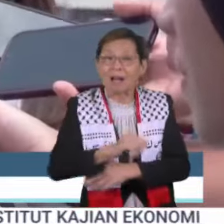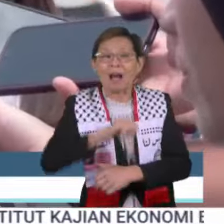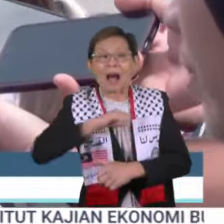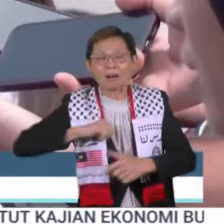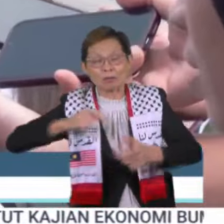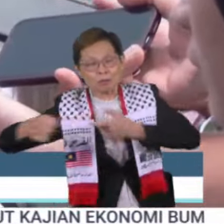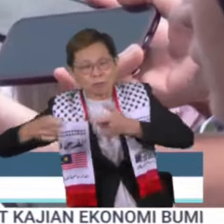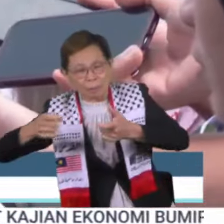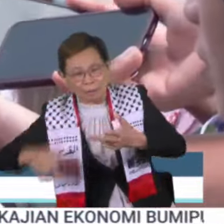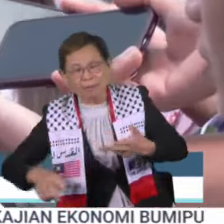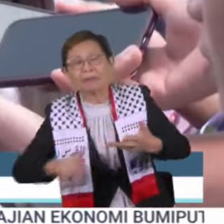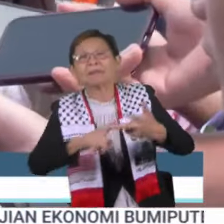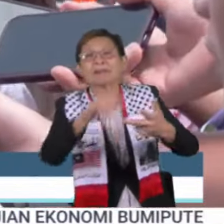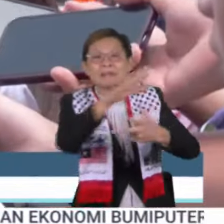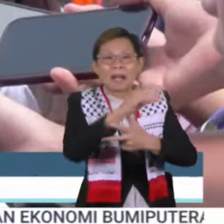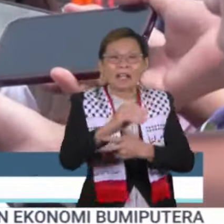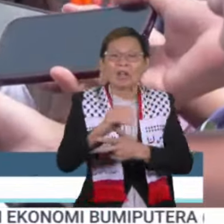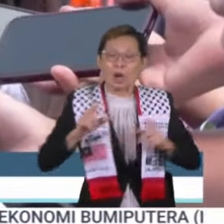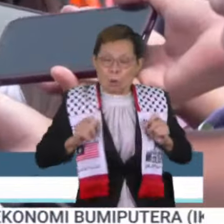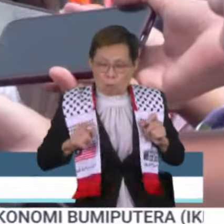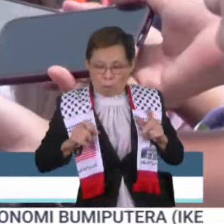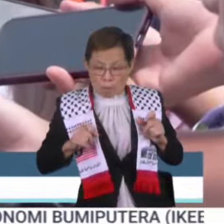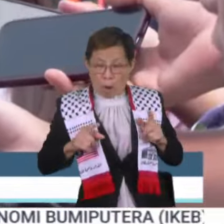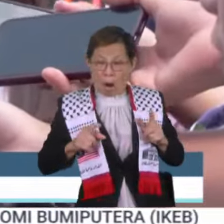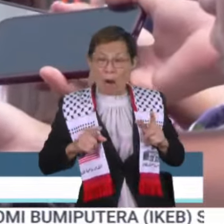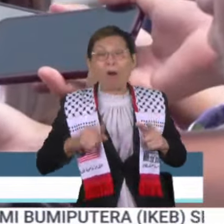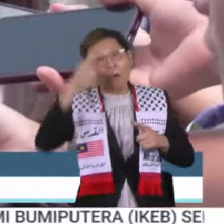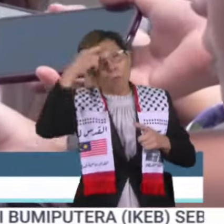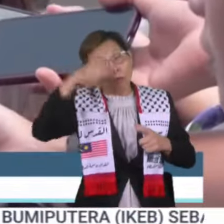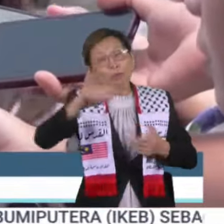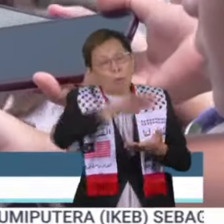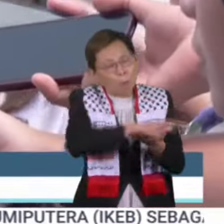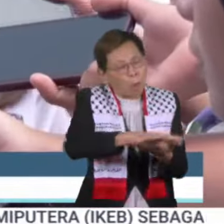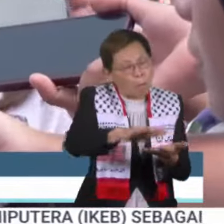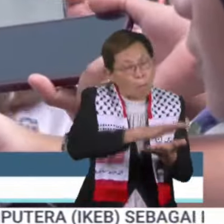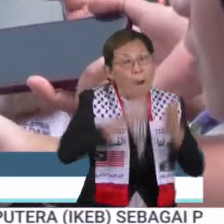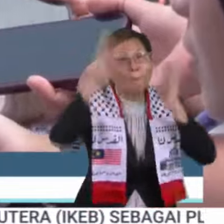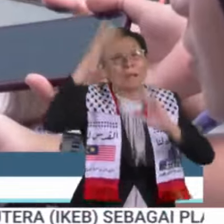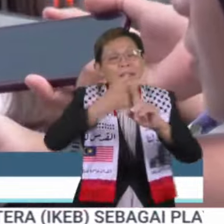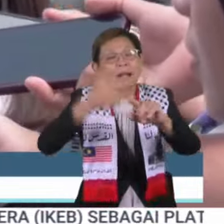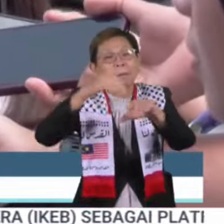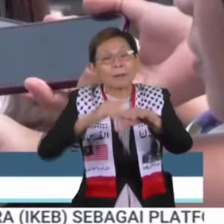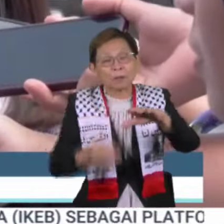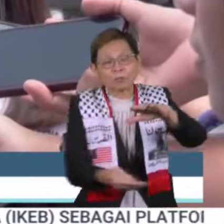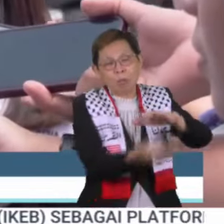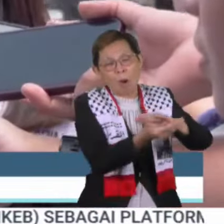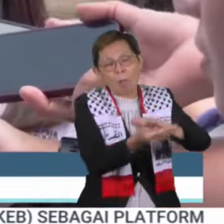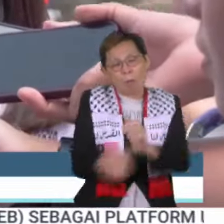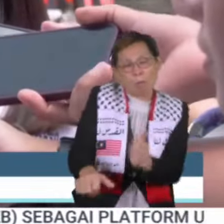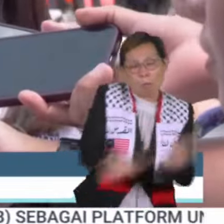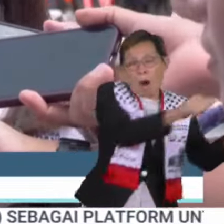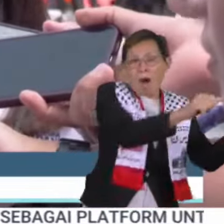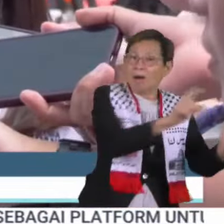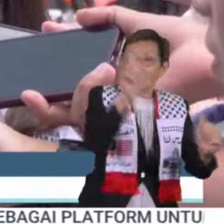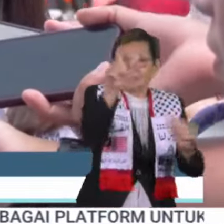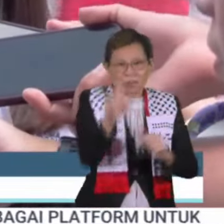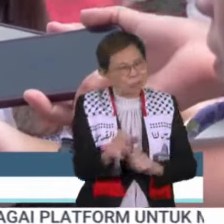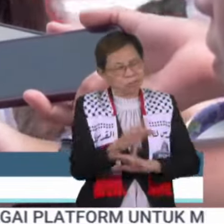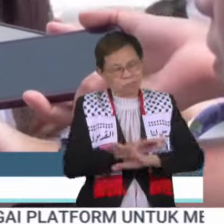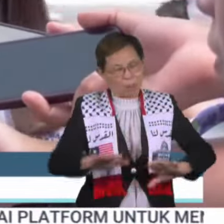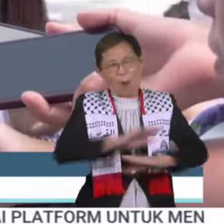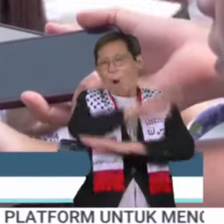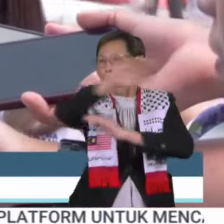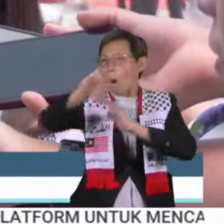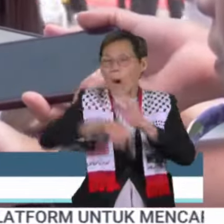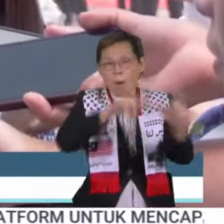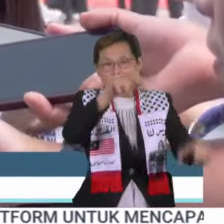anggota pentadbiran, juga di pihak swasta untuk membersihkan Malaysia dari rasuah. Dia tidak boleh satu pihak. Semua pihak perlu